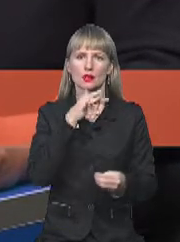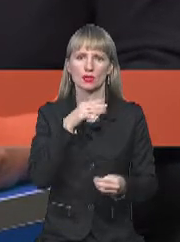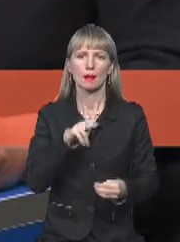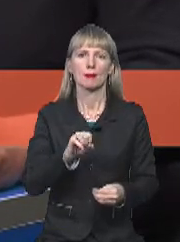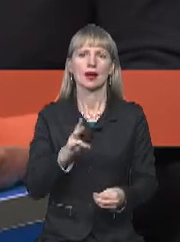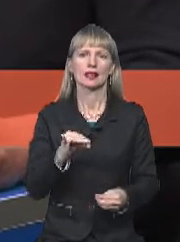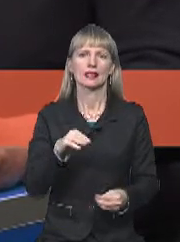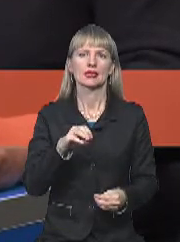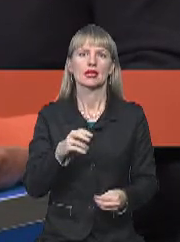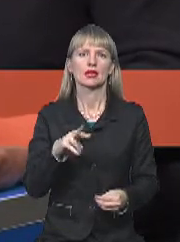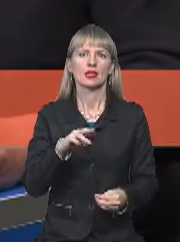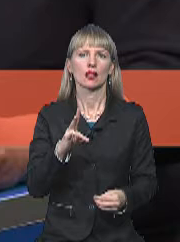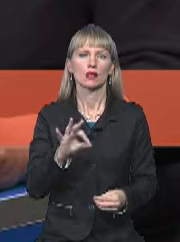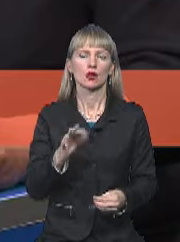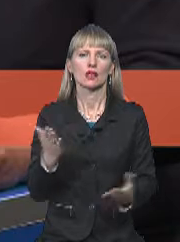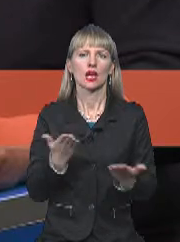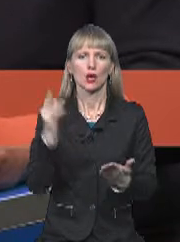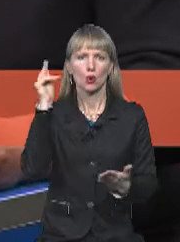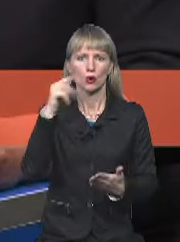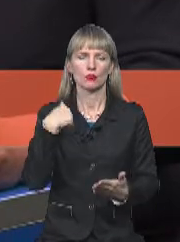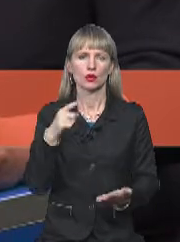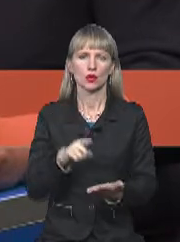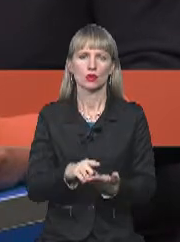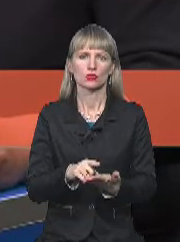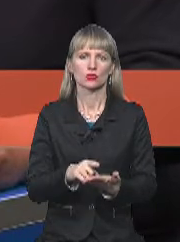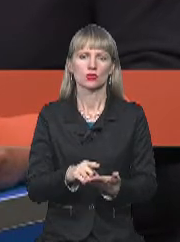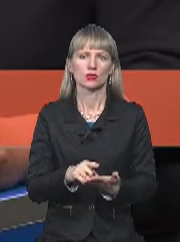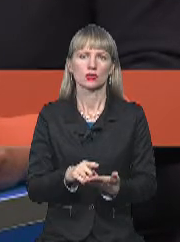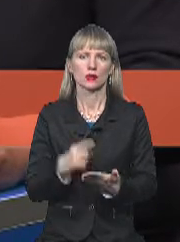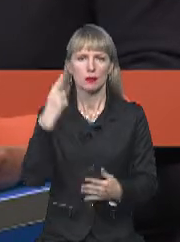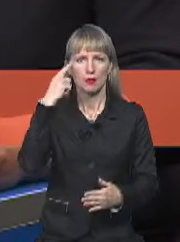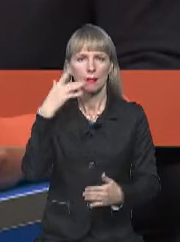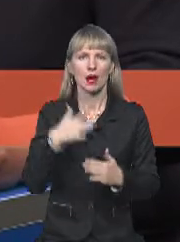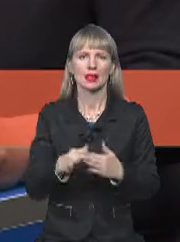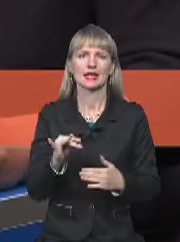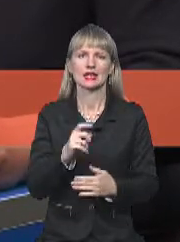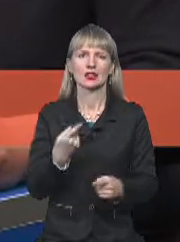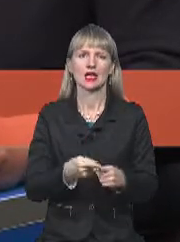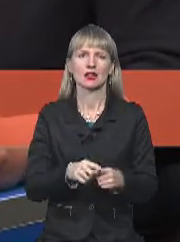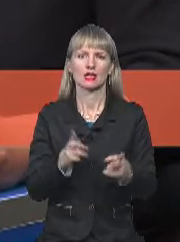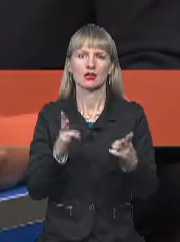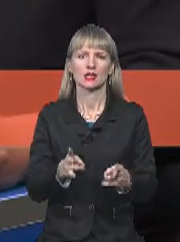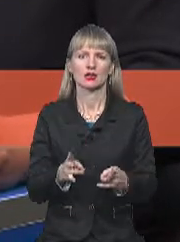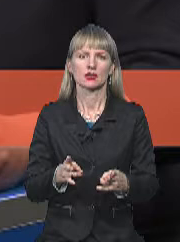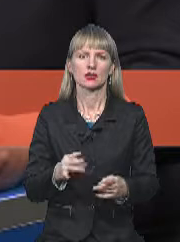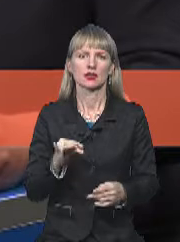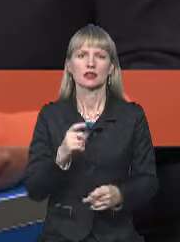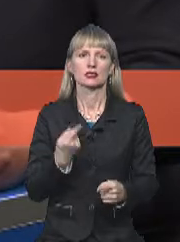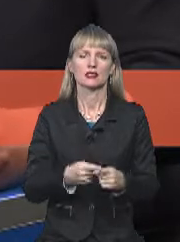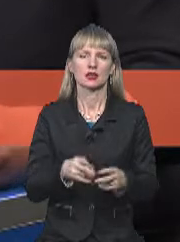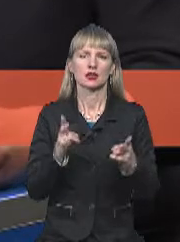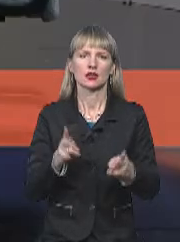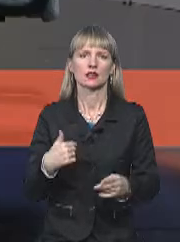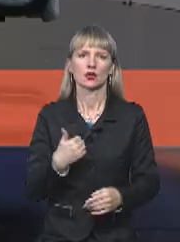Пані Тетяно, на вашу думку, який урок мусимо винести із цієї трагедії? Ну, з цієї трагедії